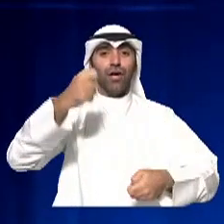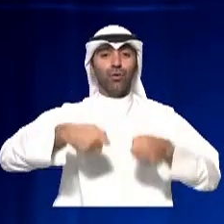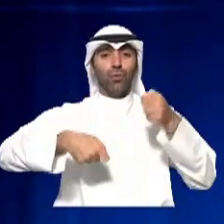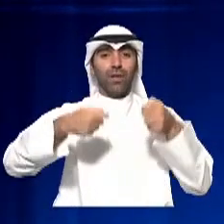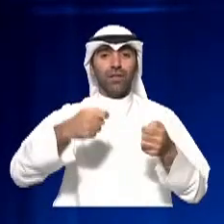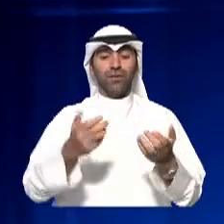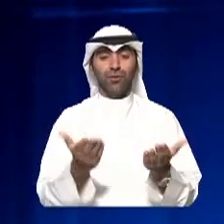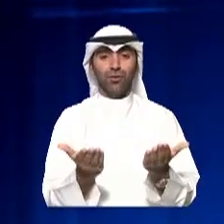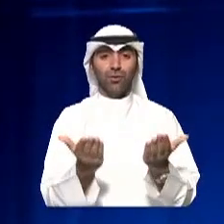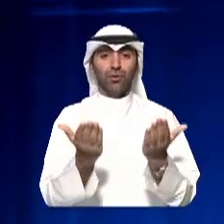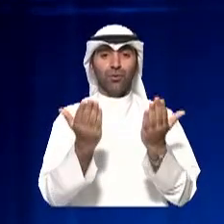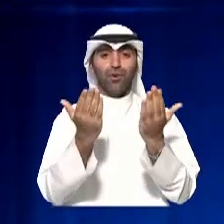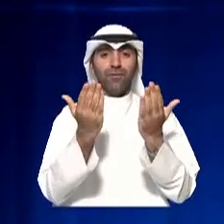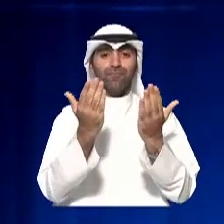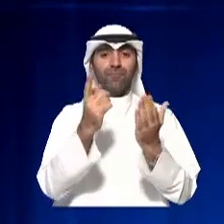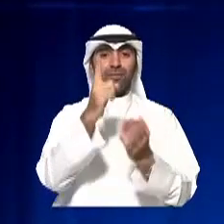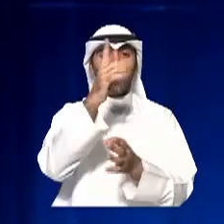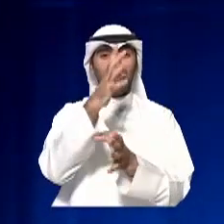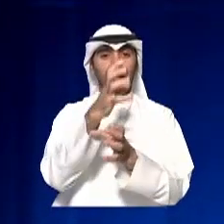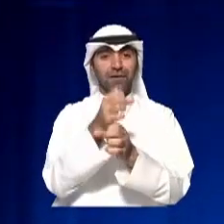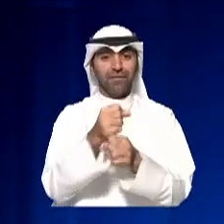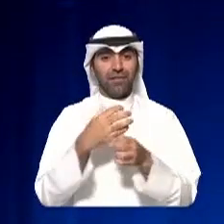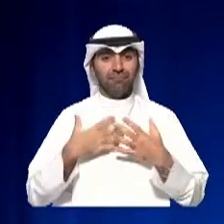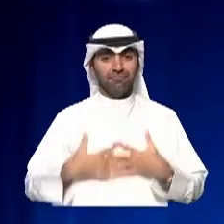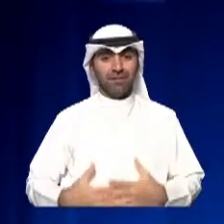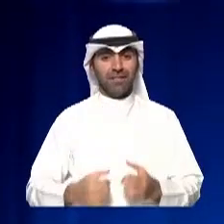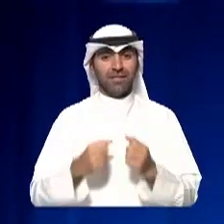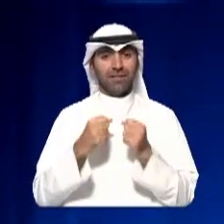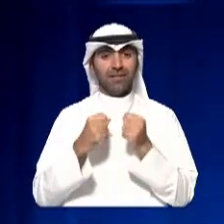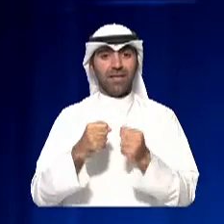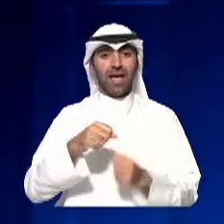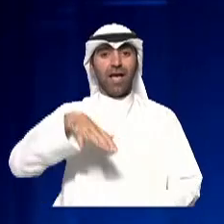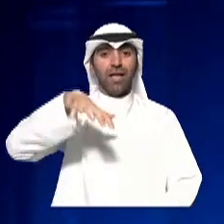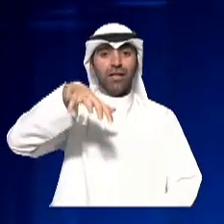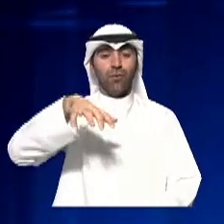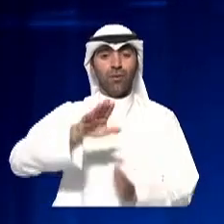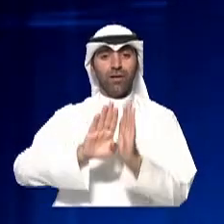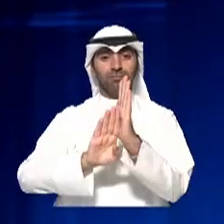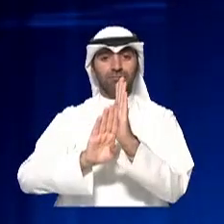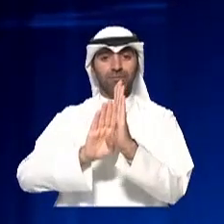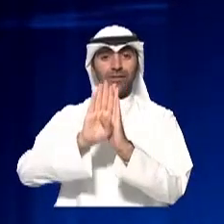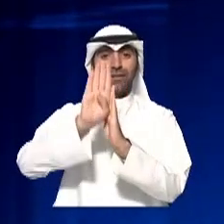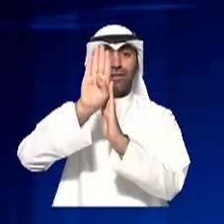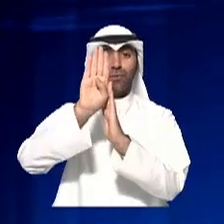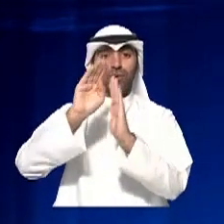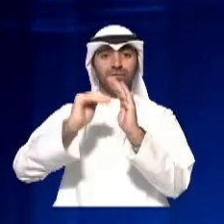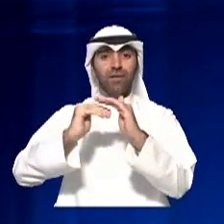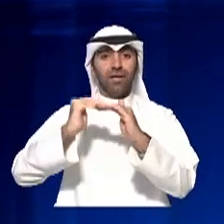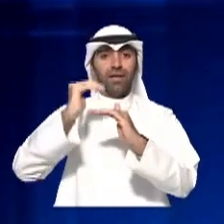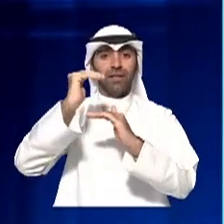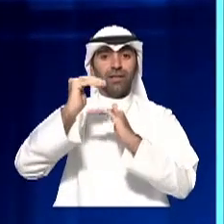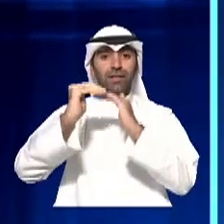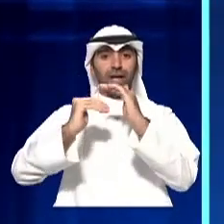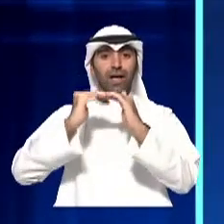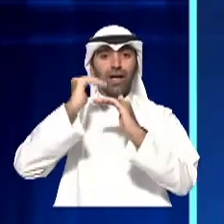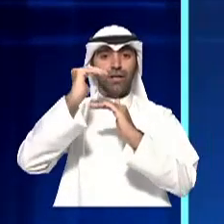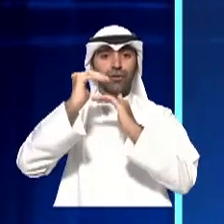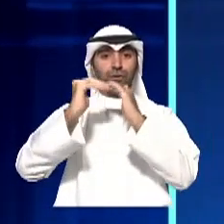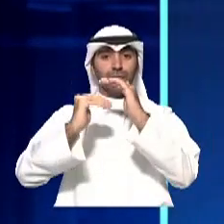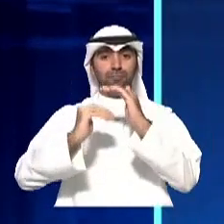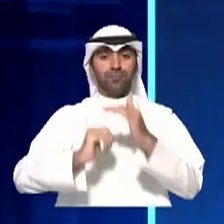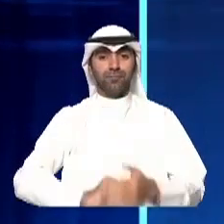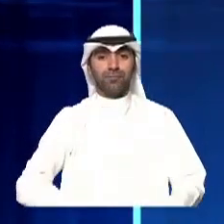متمنيا لفخامته موفور الصحة والعافية ولجمهورية بولندا وشعبها الصديق المزيد من